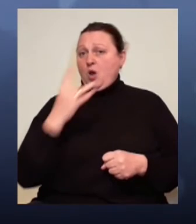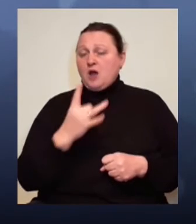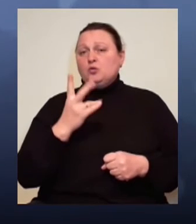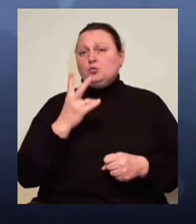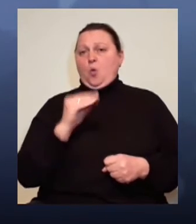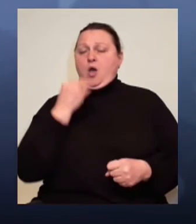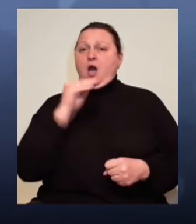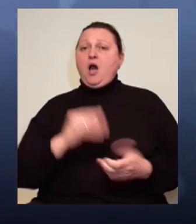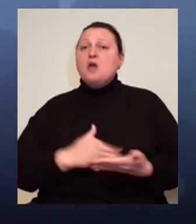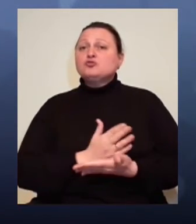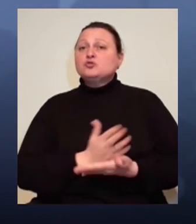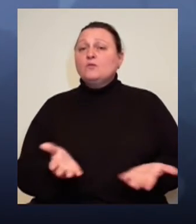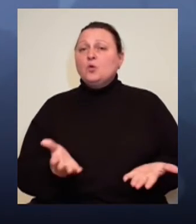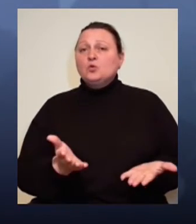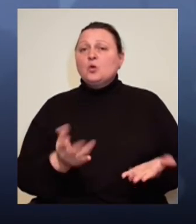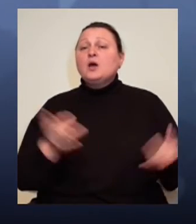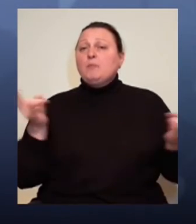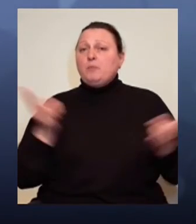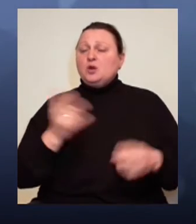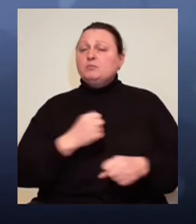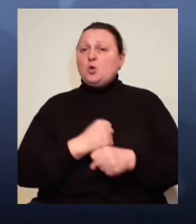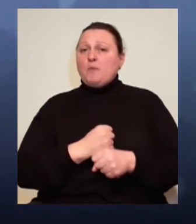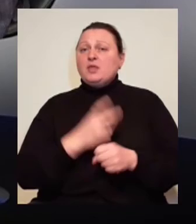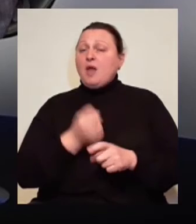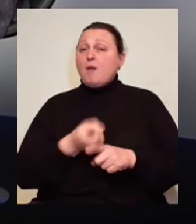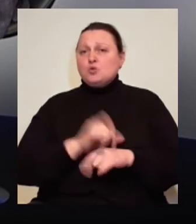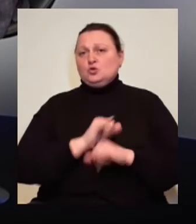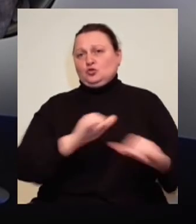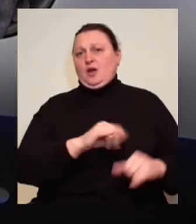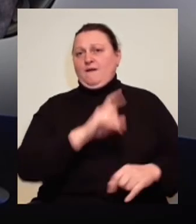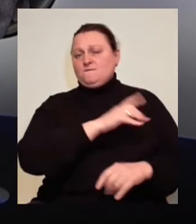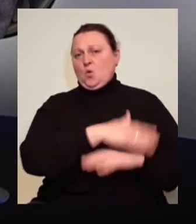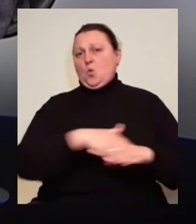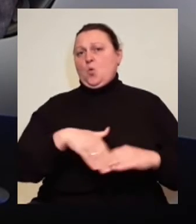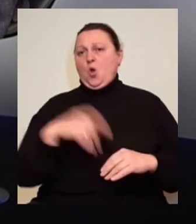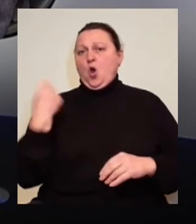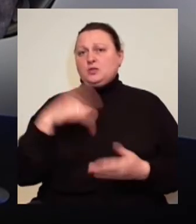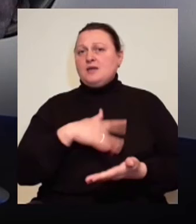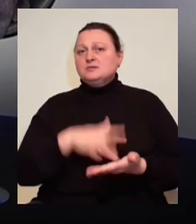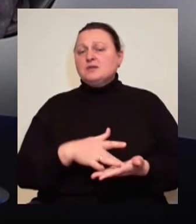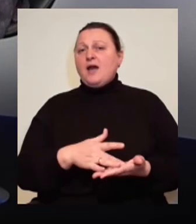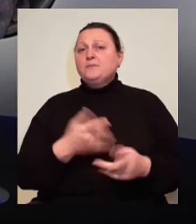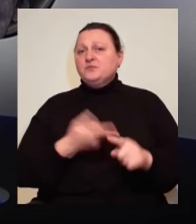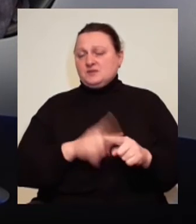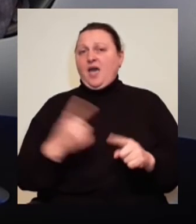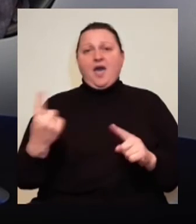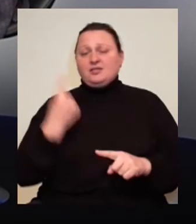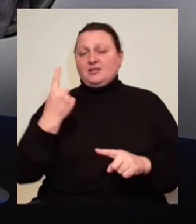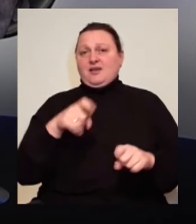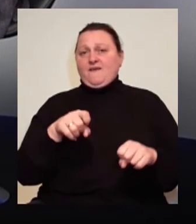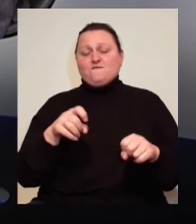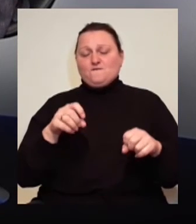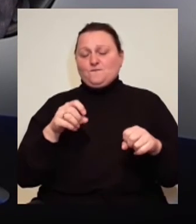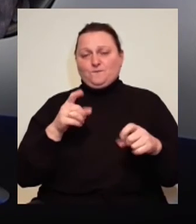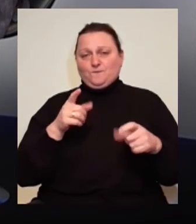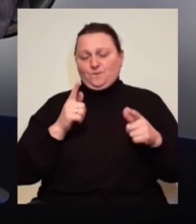якісно. І так потрібно робити на більшості вулиць Одеси. Це єдине вірне рішення